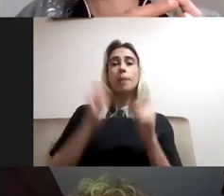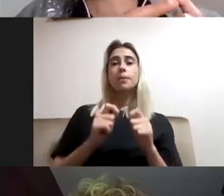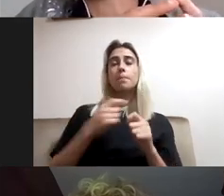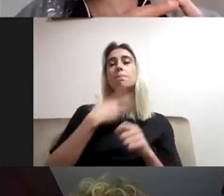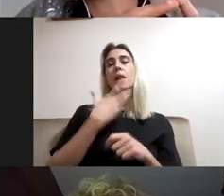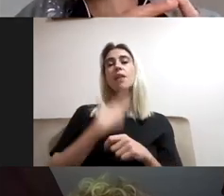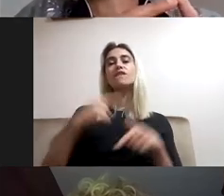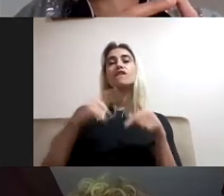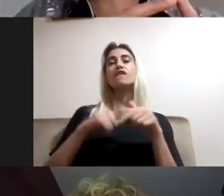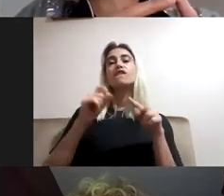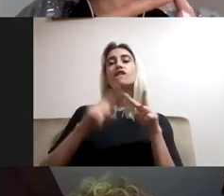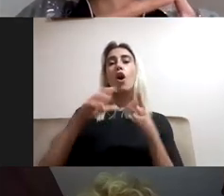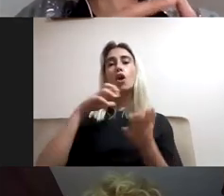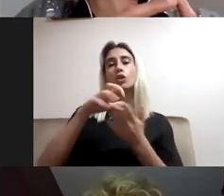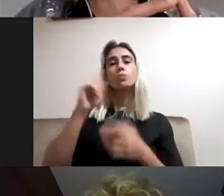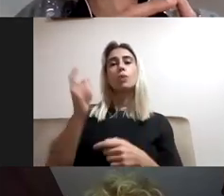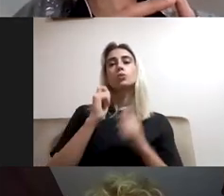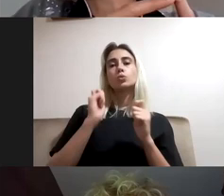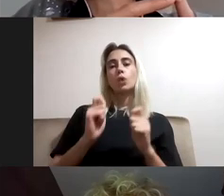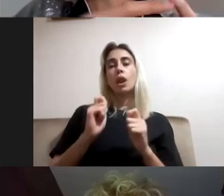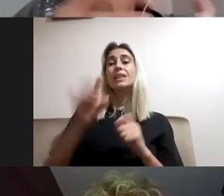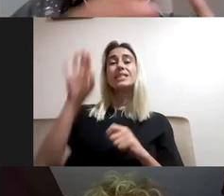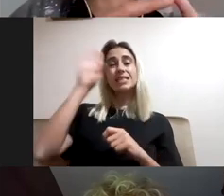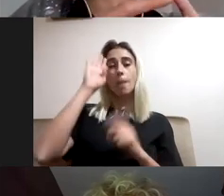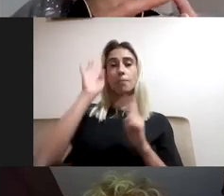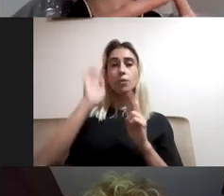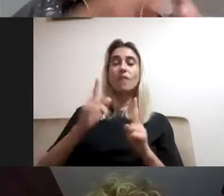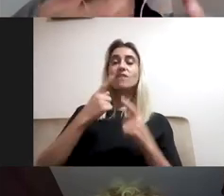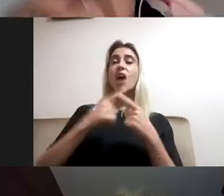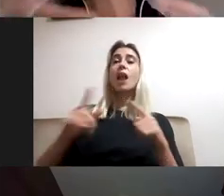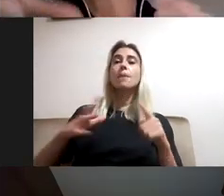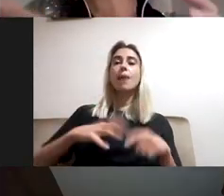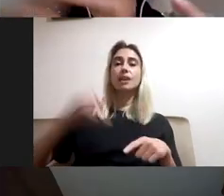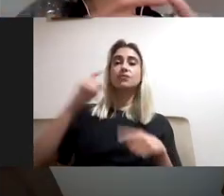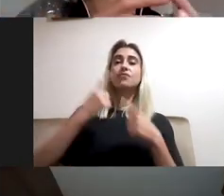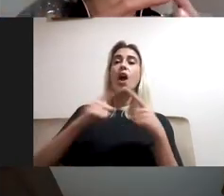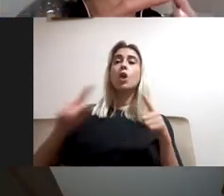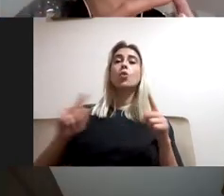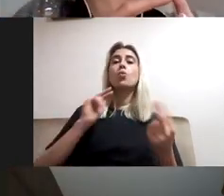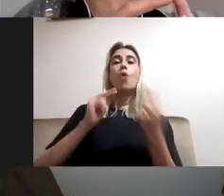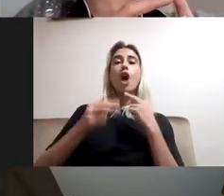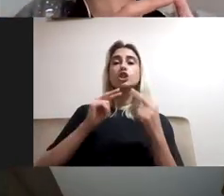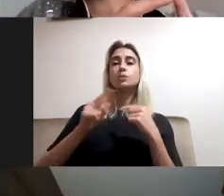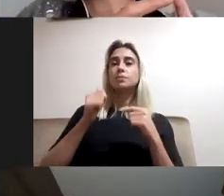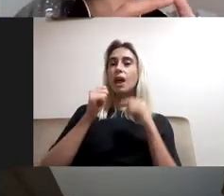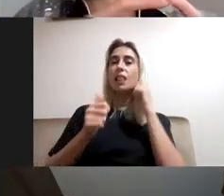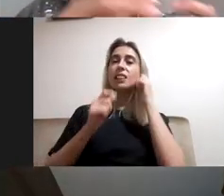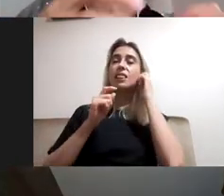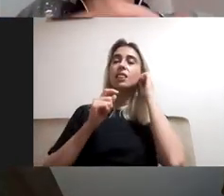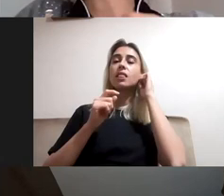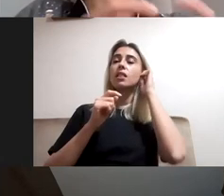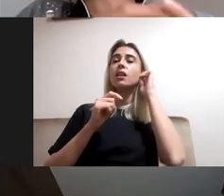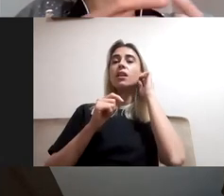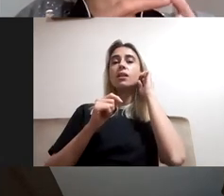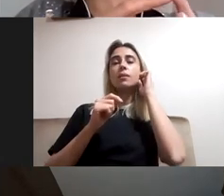bulmakta zorlanır bence. Ama İstanbul odağında farklı merkezlerin, farklı ulaşım kanalları üzerine bir navigasyon ya da